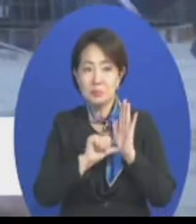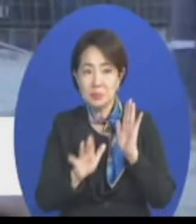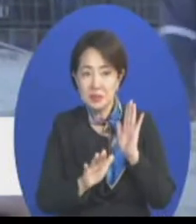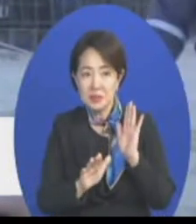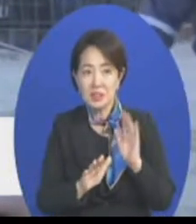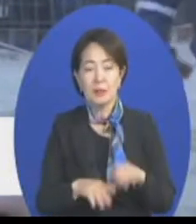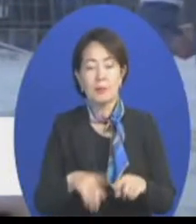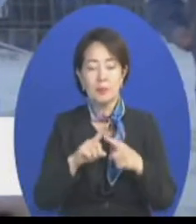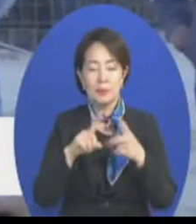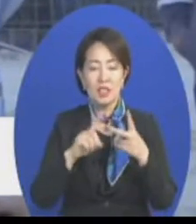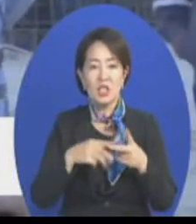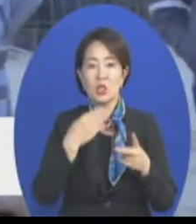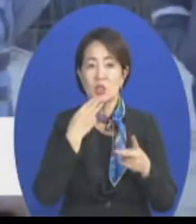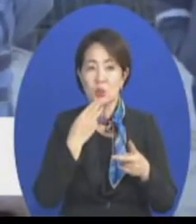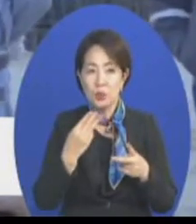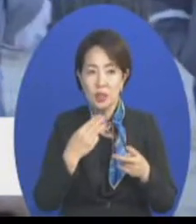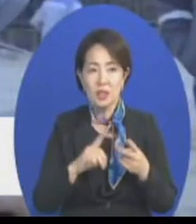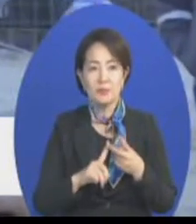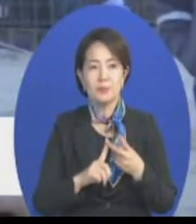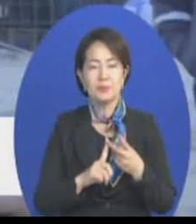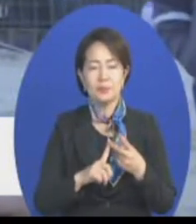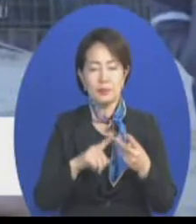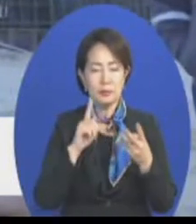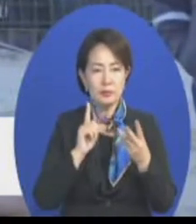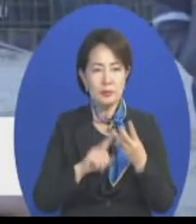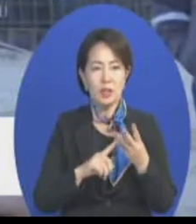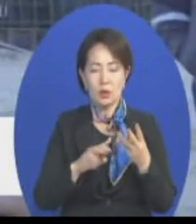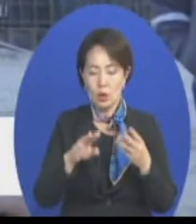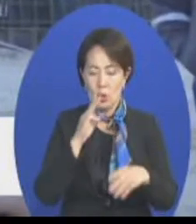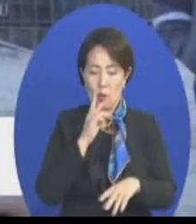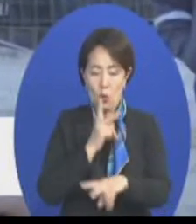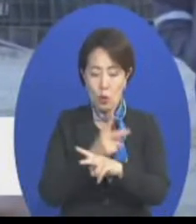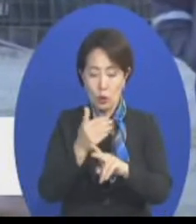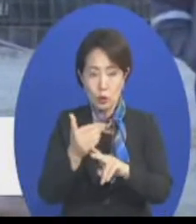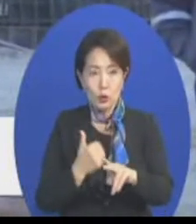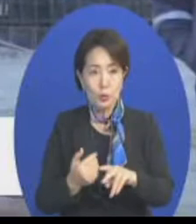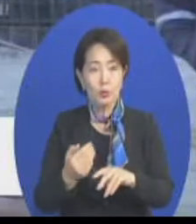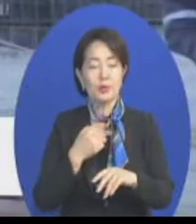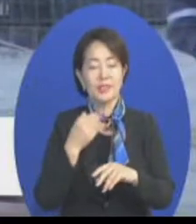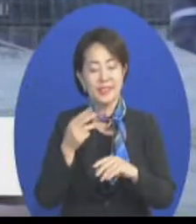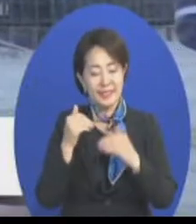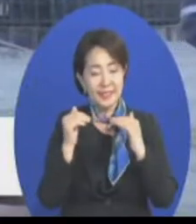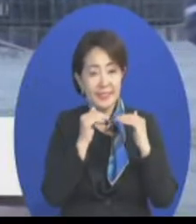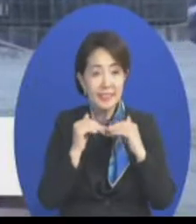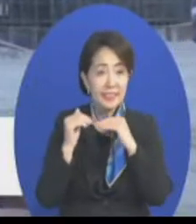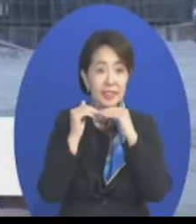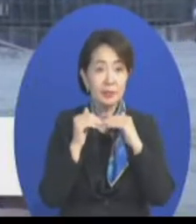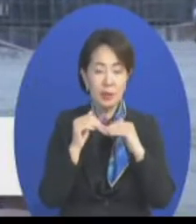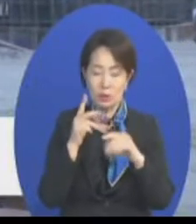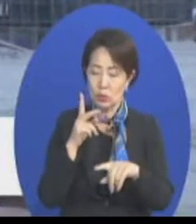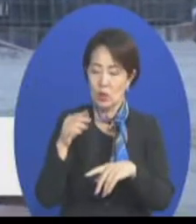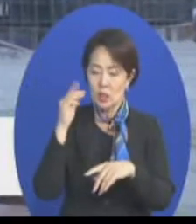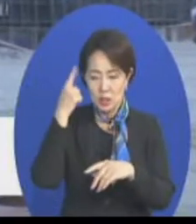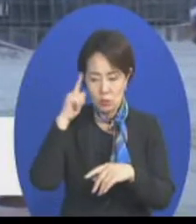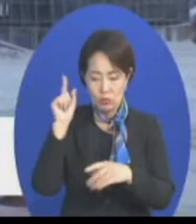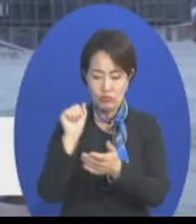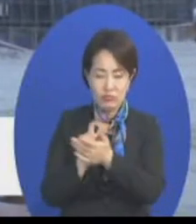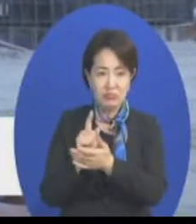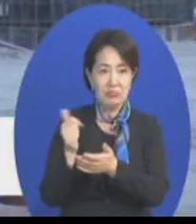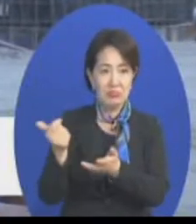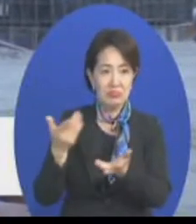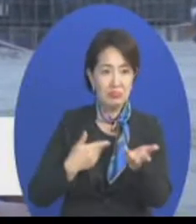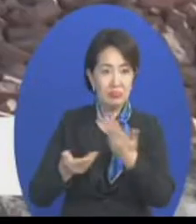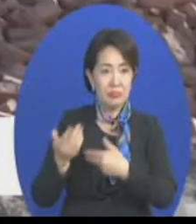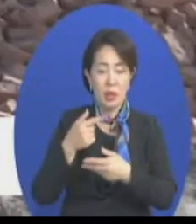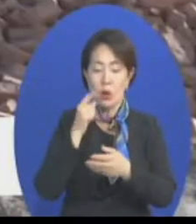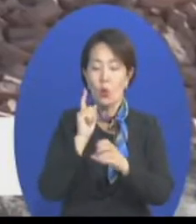шударга ард түмэнд хуулийн өмнө бүтгэгч байдаг тэр шударгасны шүүхийн талаар маш чухал санаачилгаа гарч байна.